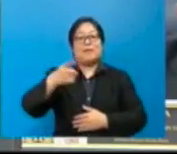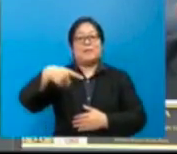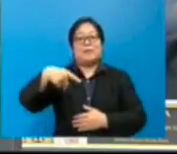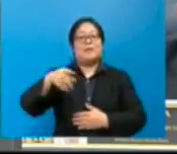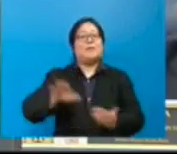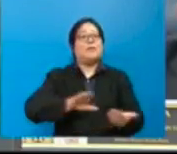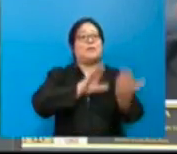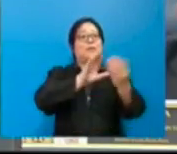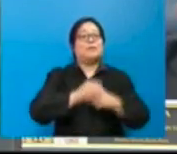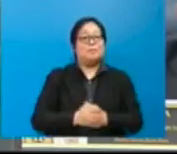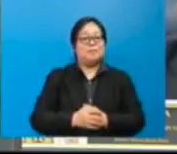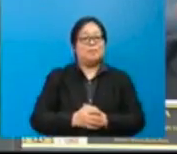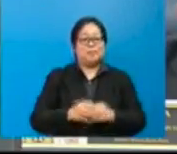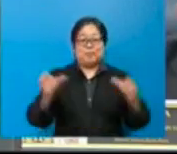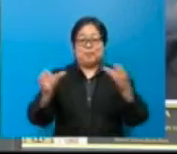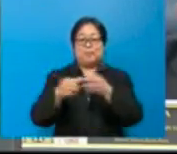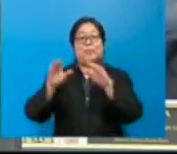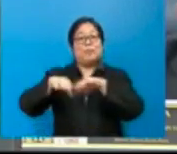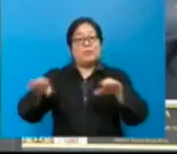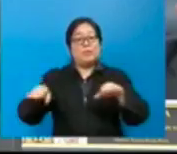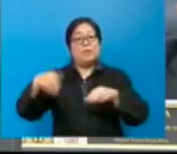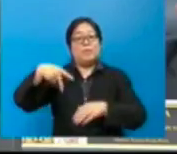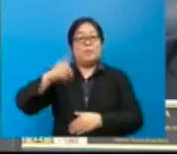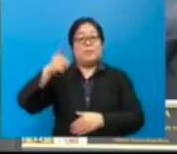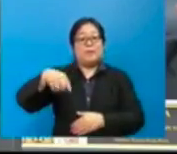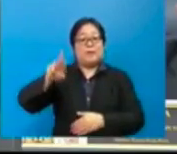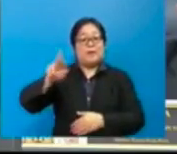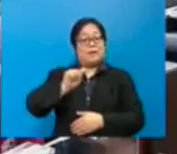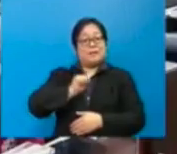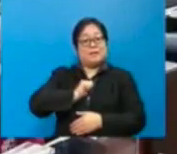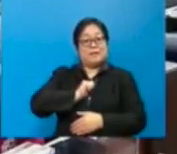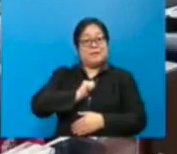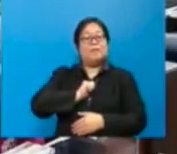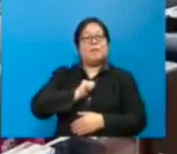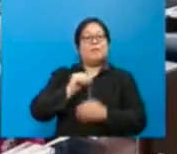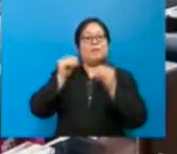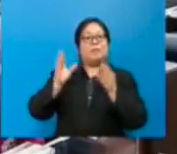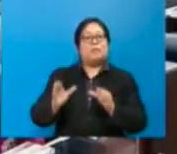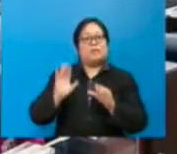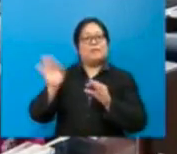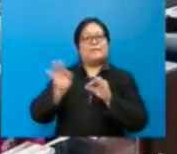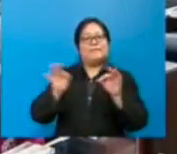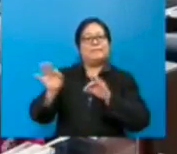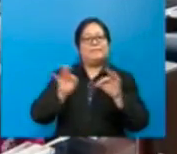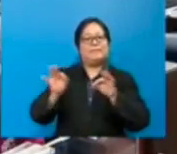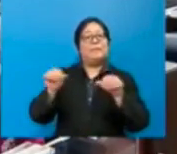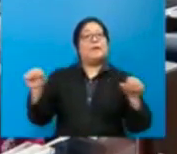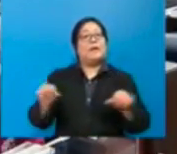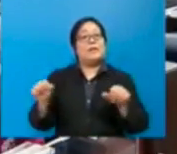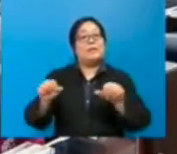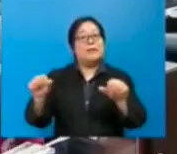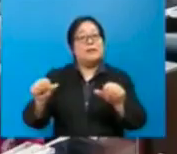bersemuka. Bagi kumpulan murid yang mengikuti PDPR secara sendiri, guru akan menjelaskan tentang